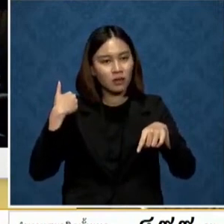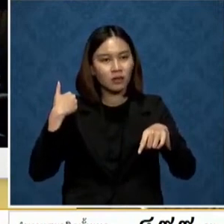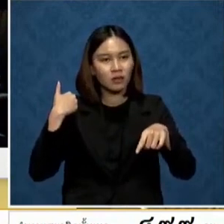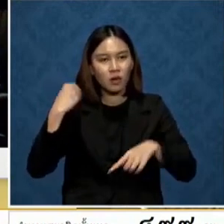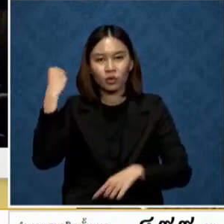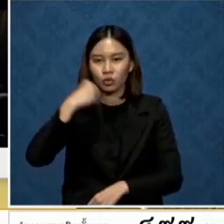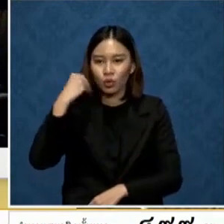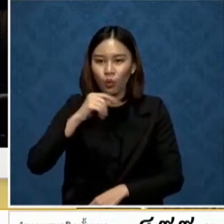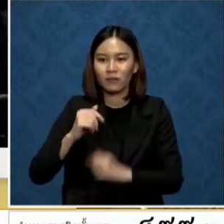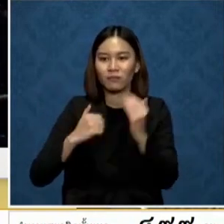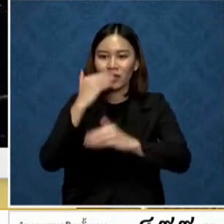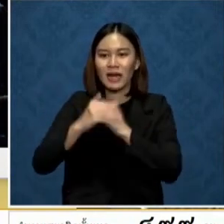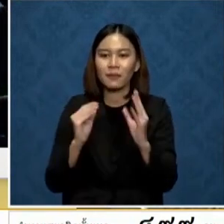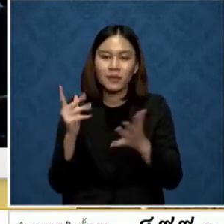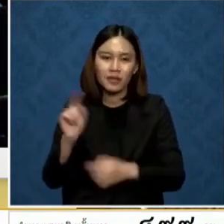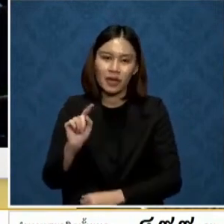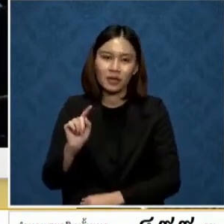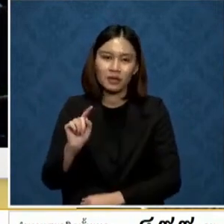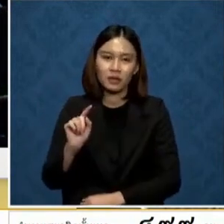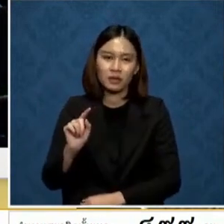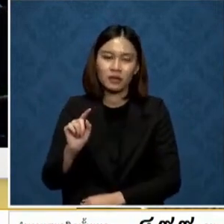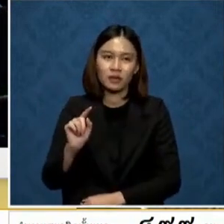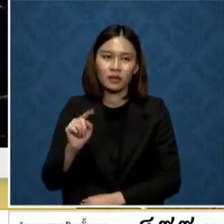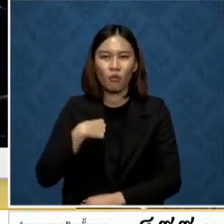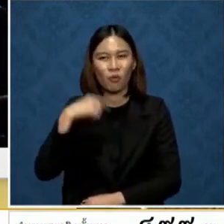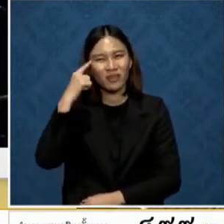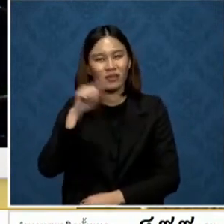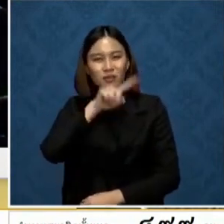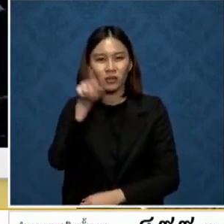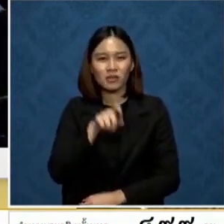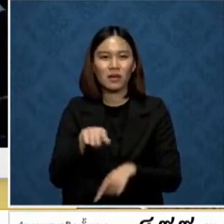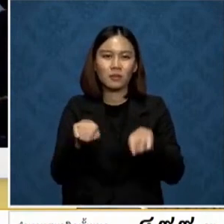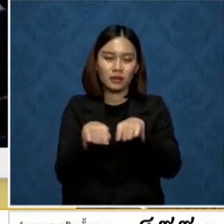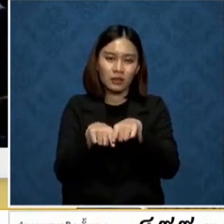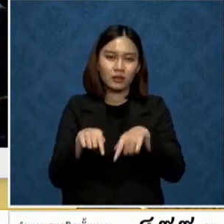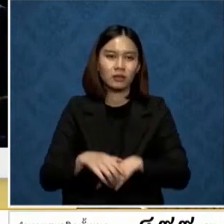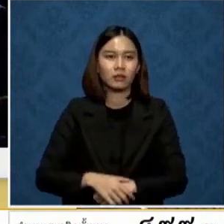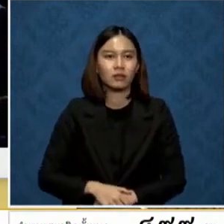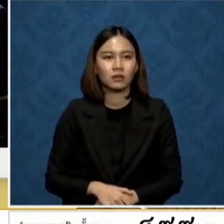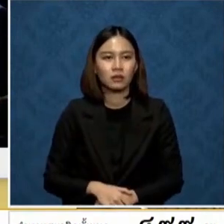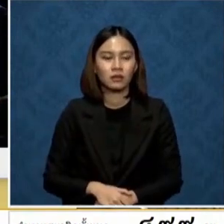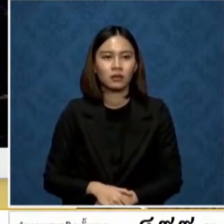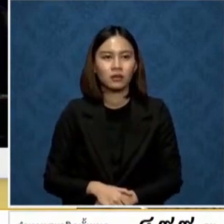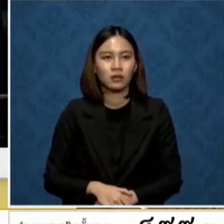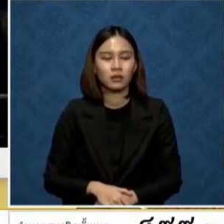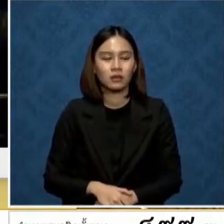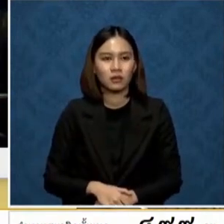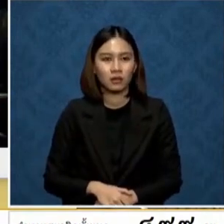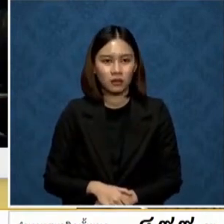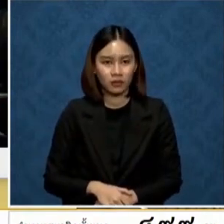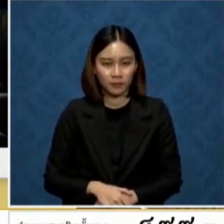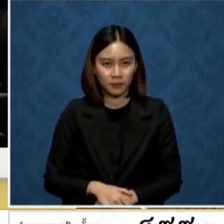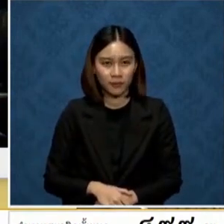ทุกวันนี่ตรงไหนไม่เพิ่มประสิทธิภาพผมก็สงสัยเหมือนกันแะครับไอ้